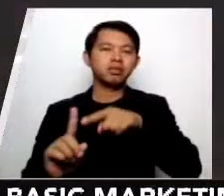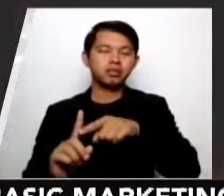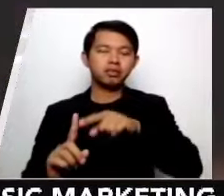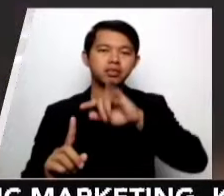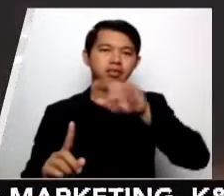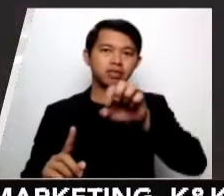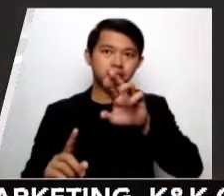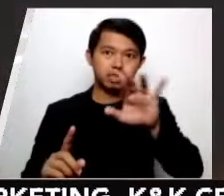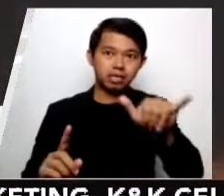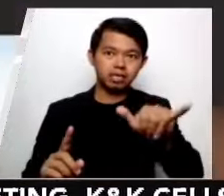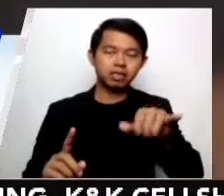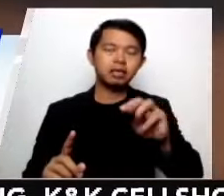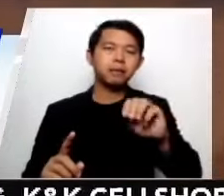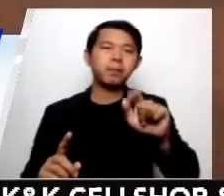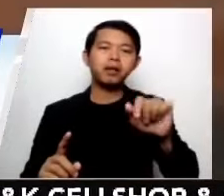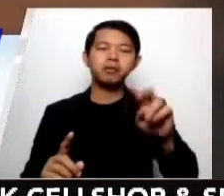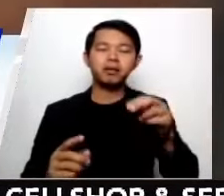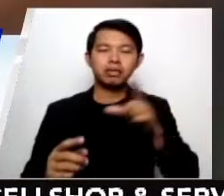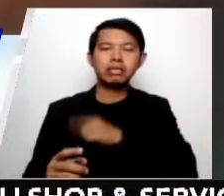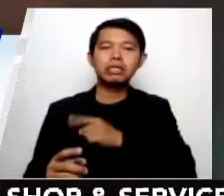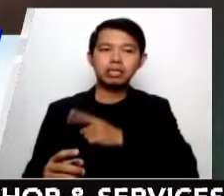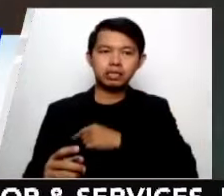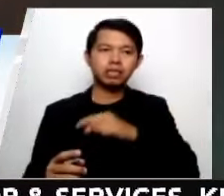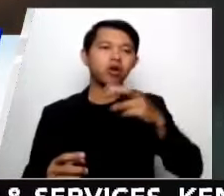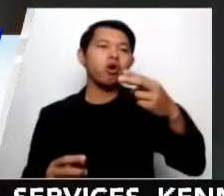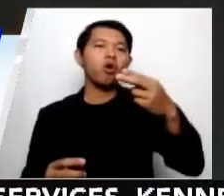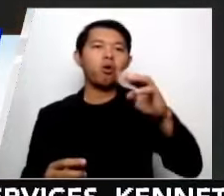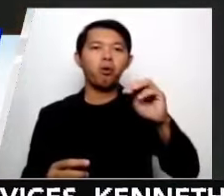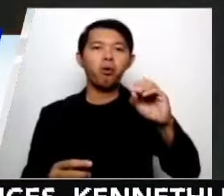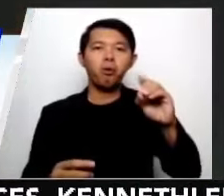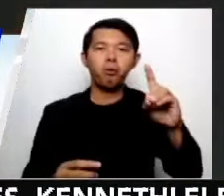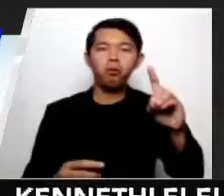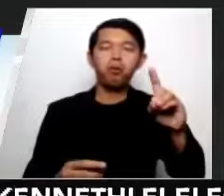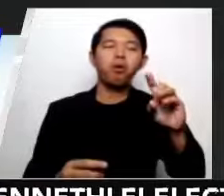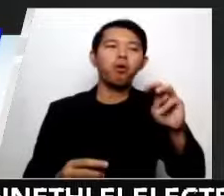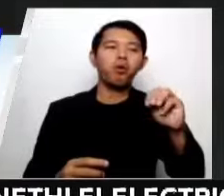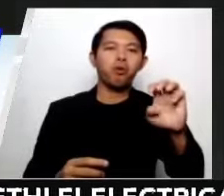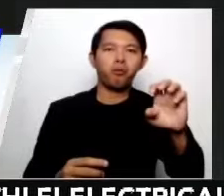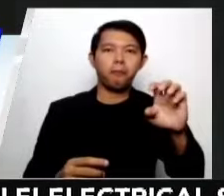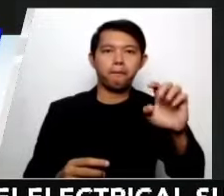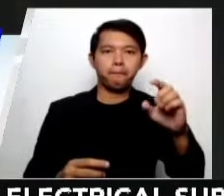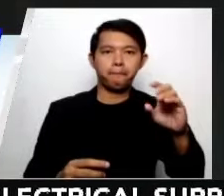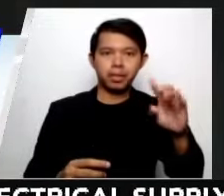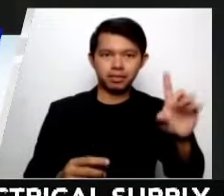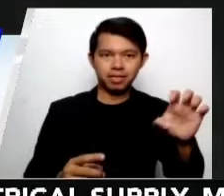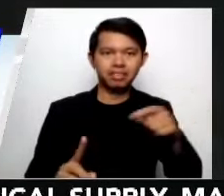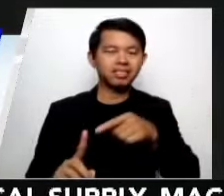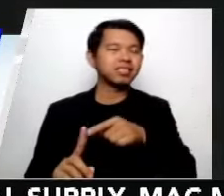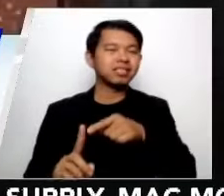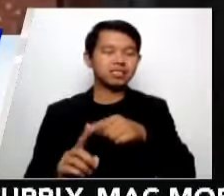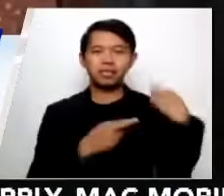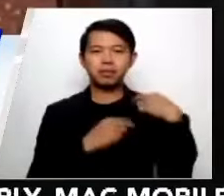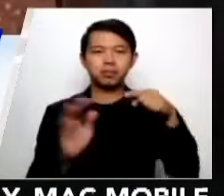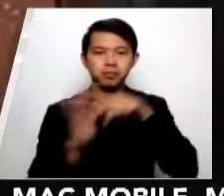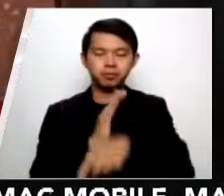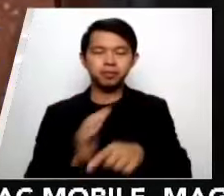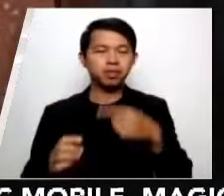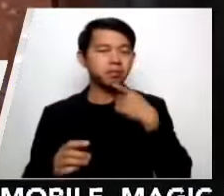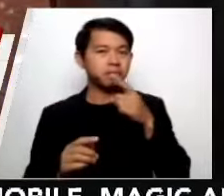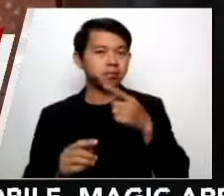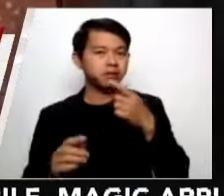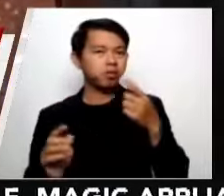ng korte, sa baril niya nang galing ang mga bala na pumatay kay Jemboy. Hindi po napatunayang pinlano niya yung krimen. So